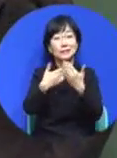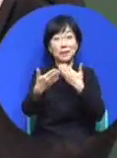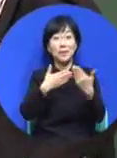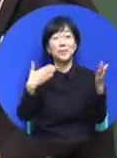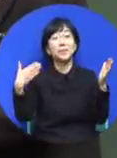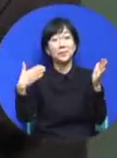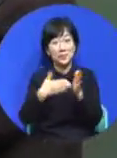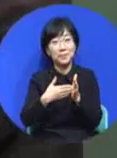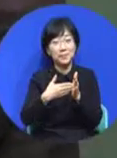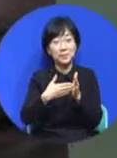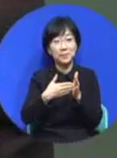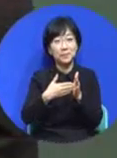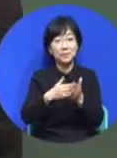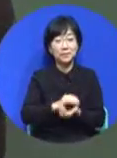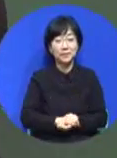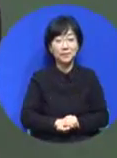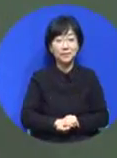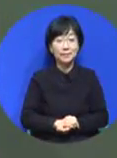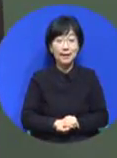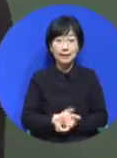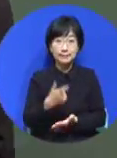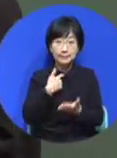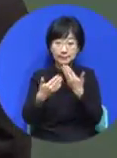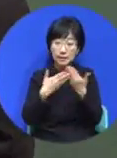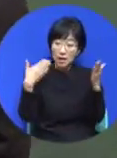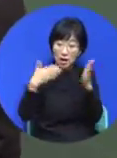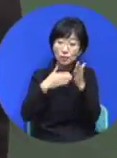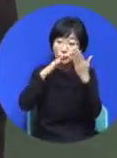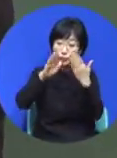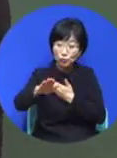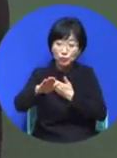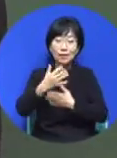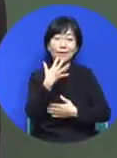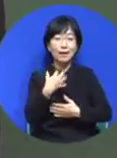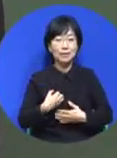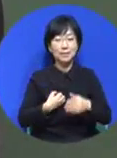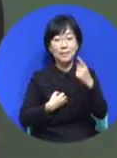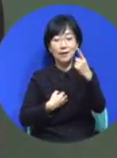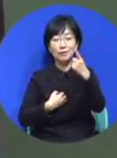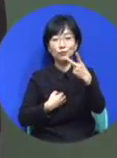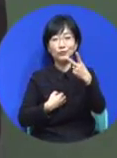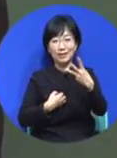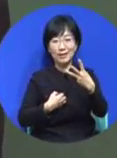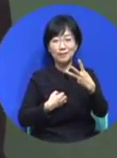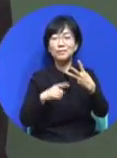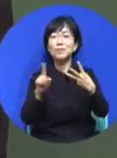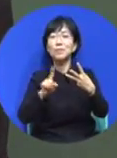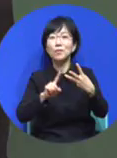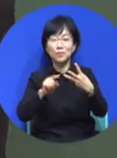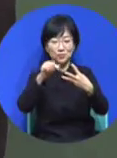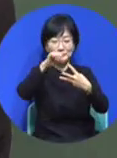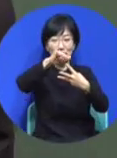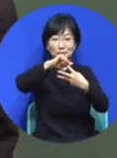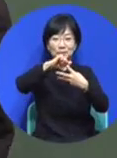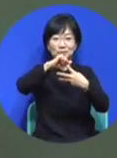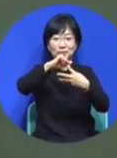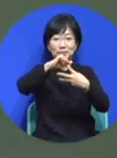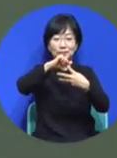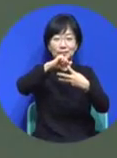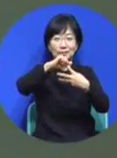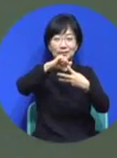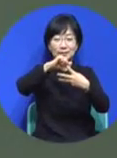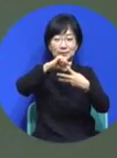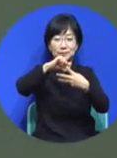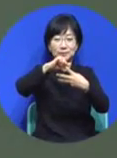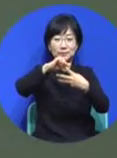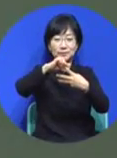his own word of the covenant. 세 가지가 나옵니다. Later, we see three things that come from Abraham. And this is the goal.